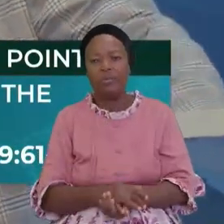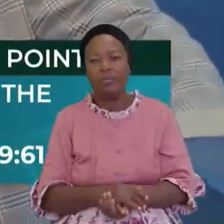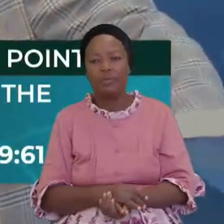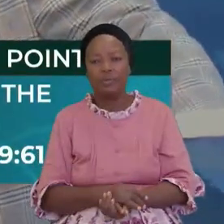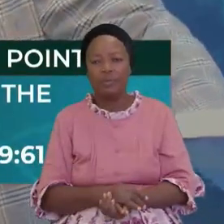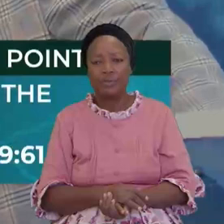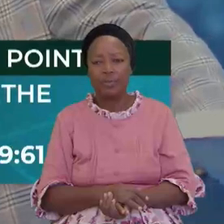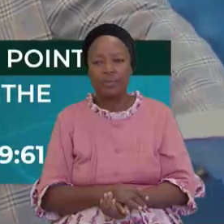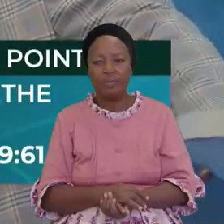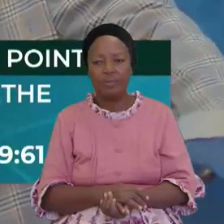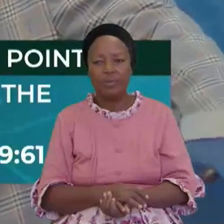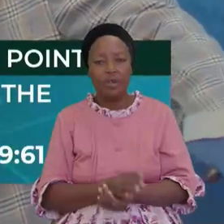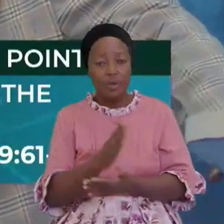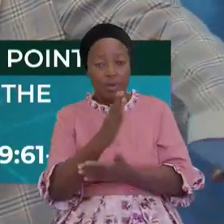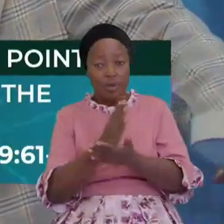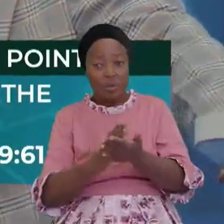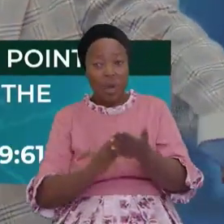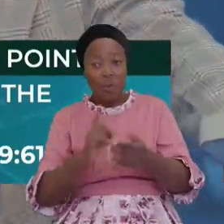Comment connaître le docteur qui va t'aider?